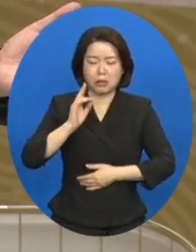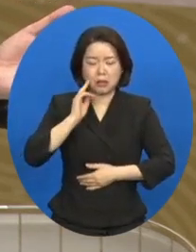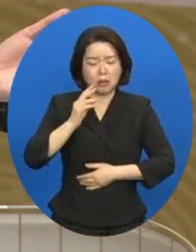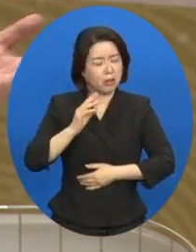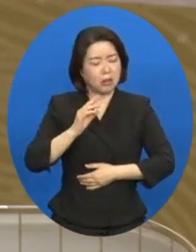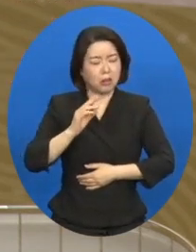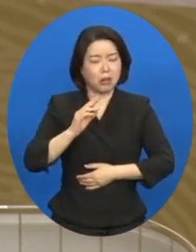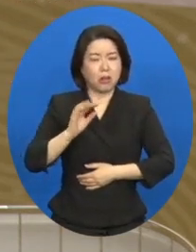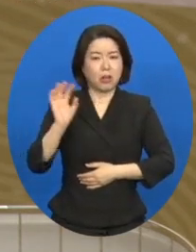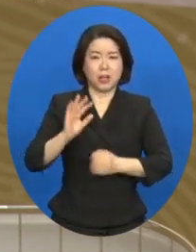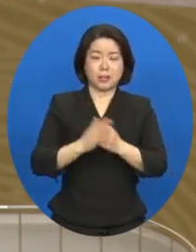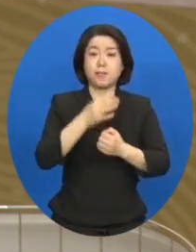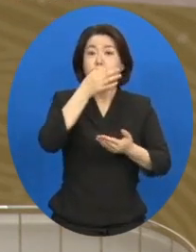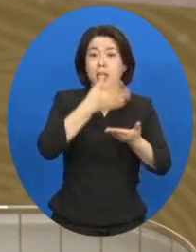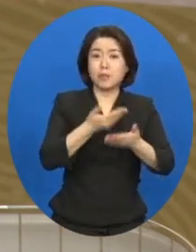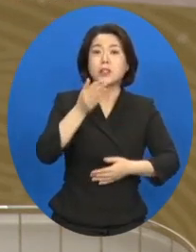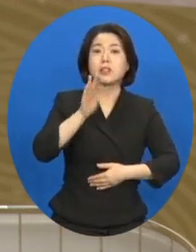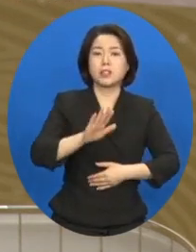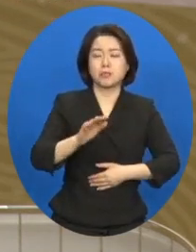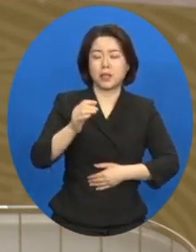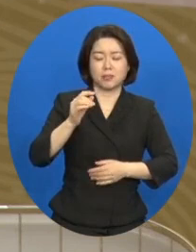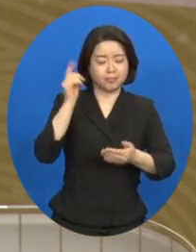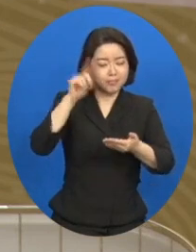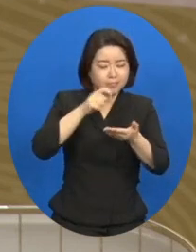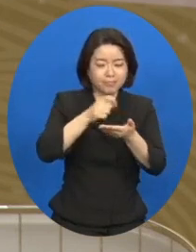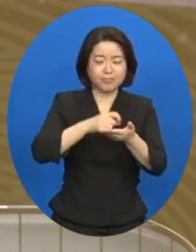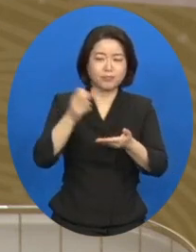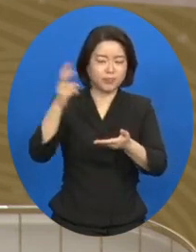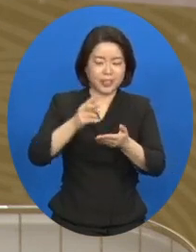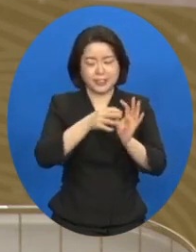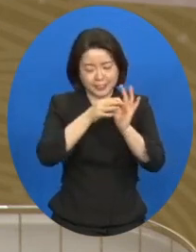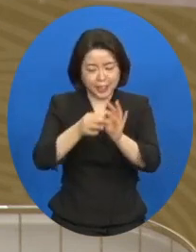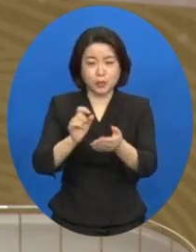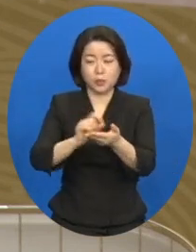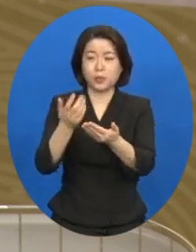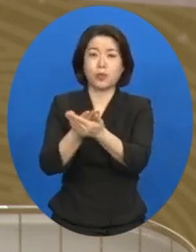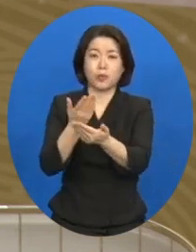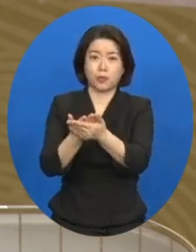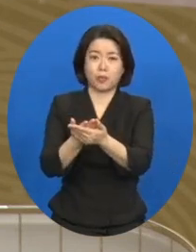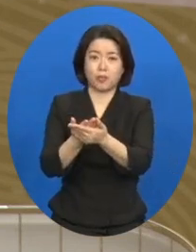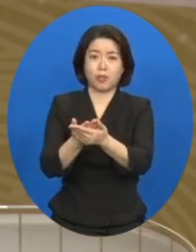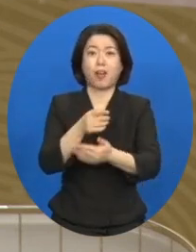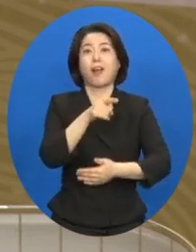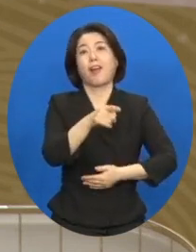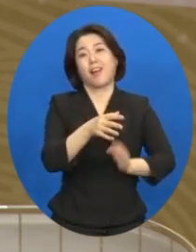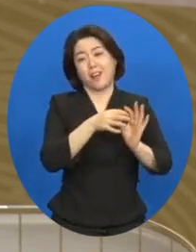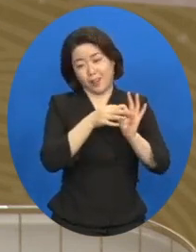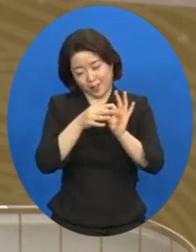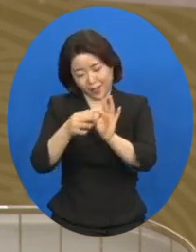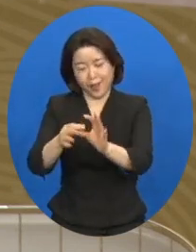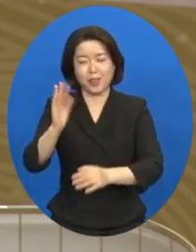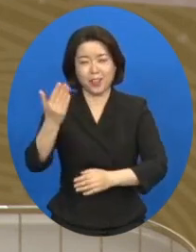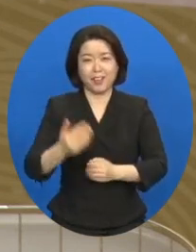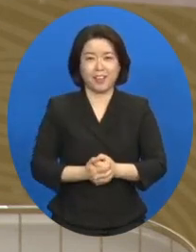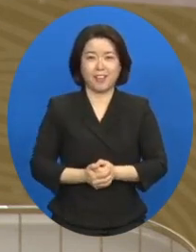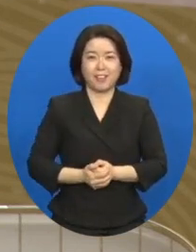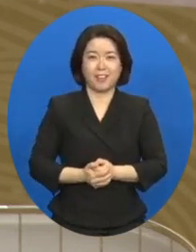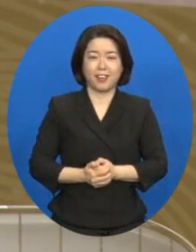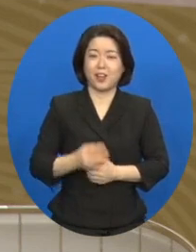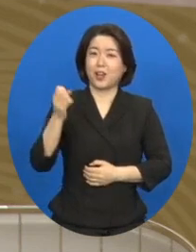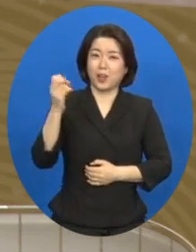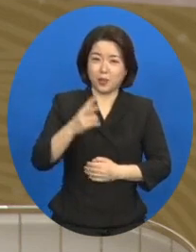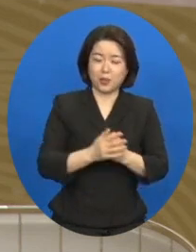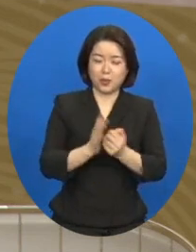힘들지만 그냥 일기 다시 쓰지요. 그래서 다시 쓴 거예요. 그리고